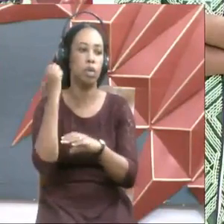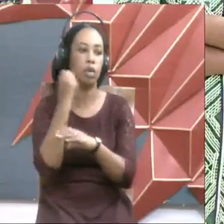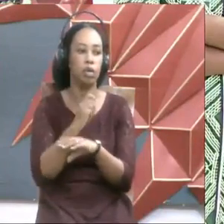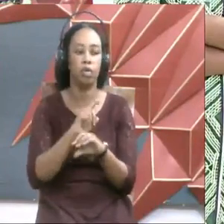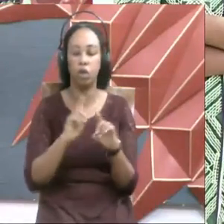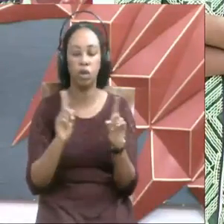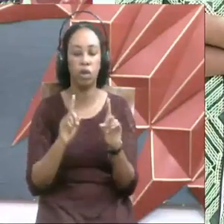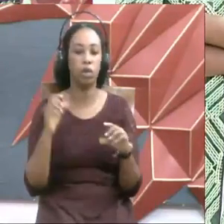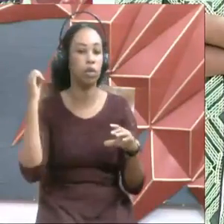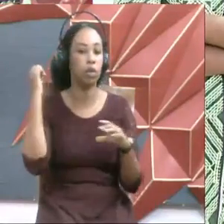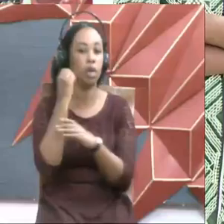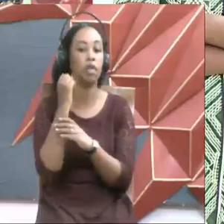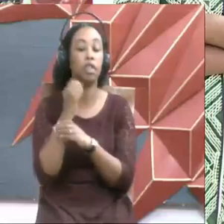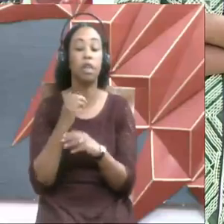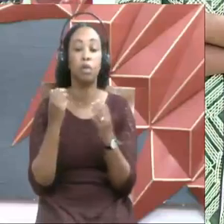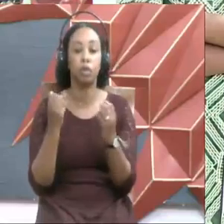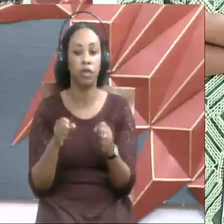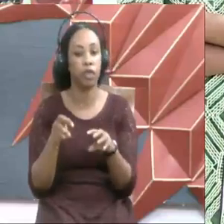bufite gahunda.